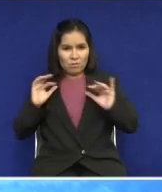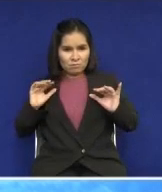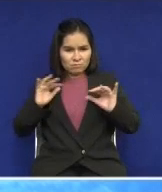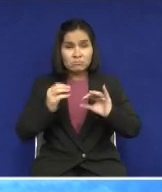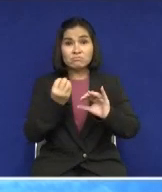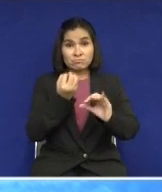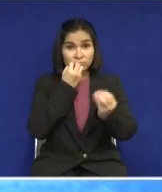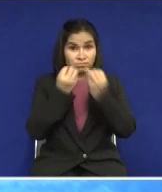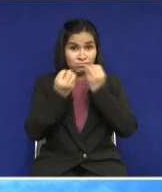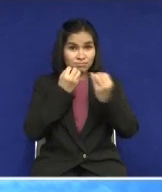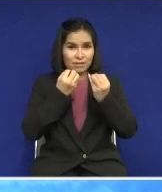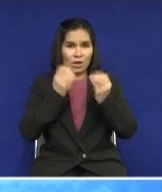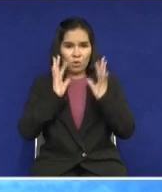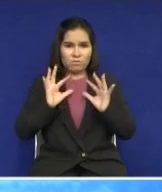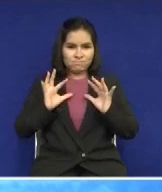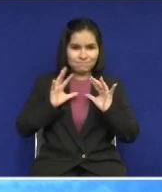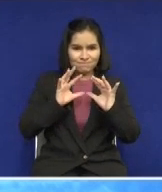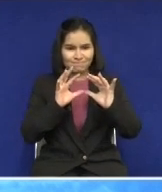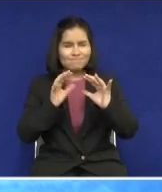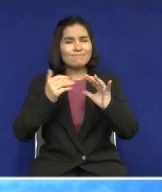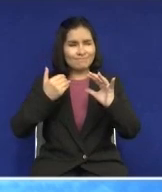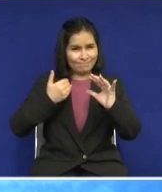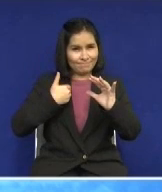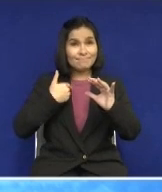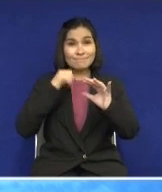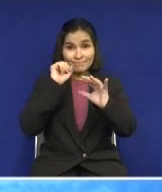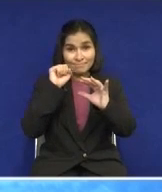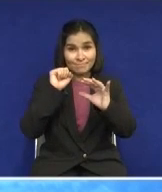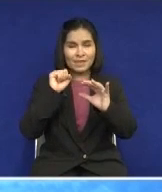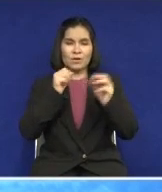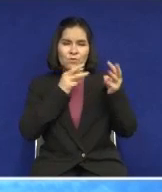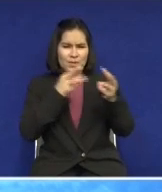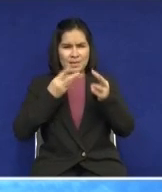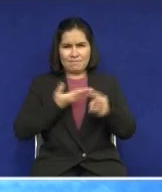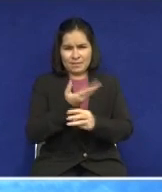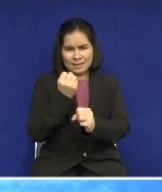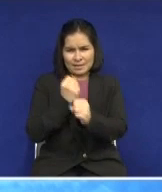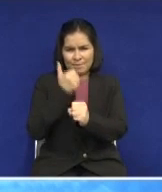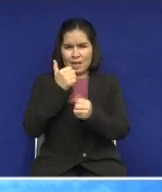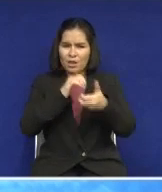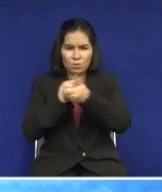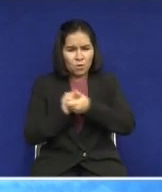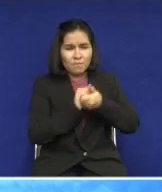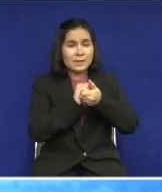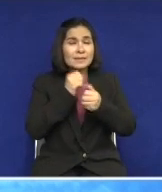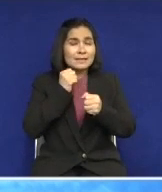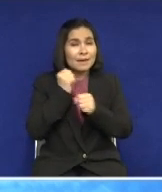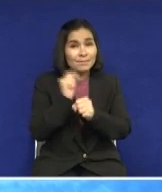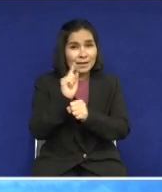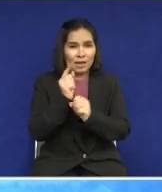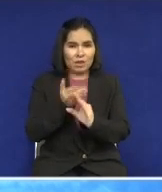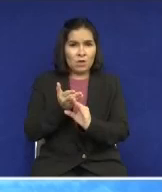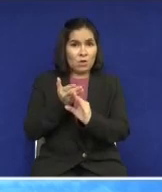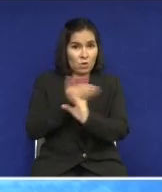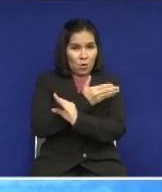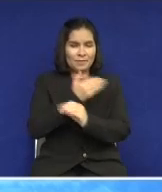ารก็อาจจะมีความหนาแน่นของผู้คนเพิ่มมากขึ้นค่ะเพราะฉะนั้นสิ่งที่เราจะต้องร่วมมือกันค่ะก็คือก่อนหน้านี้ก่อน